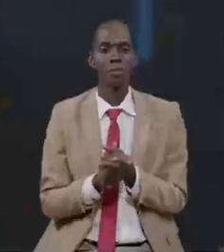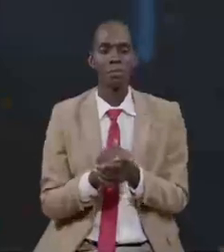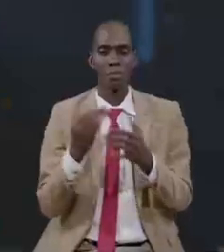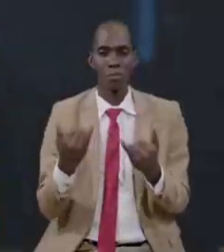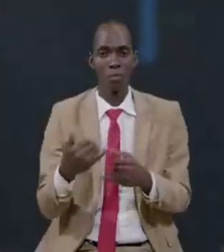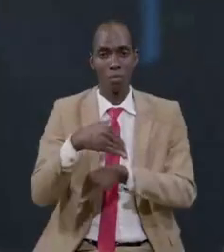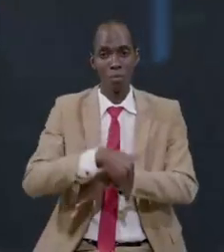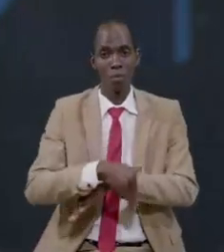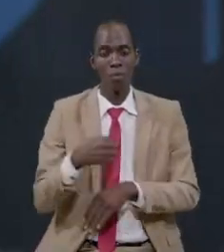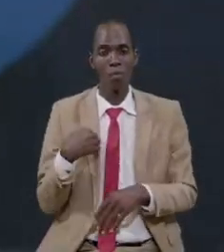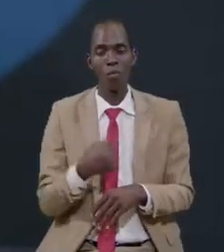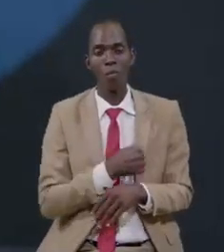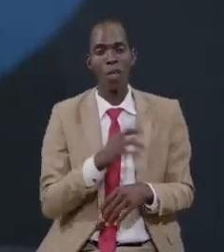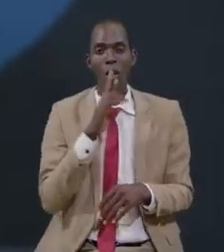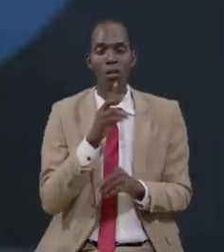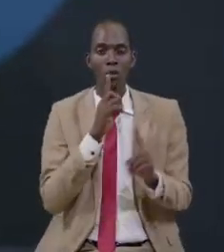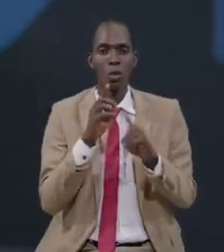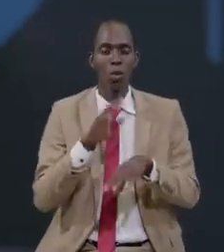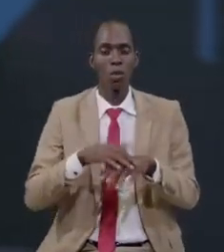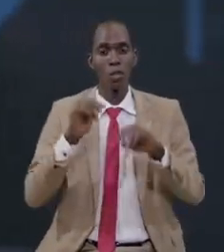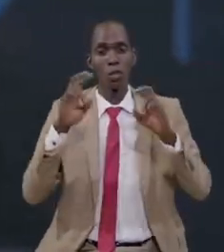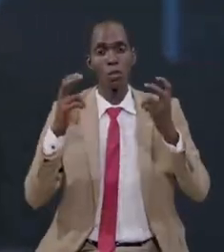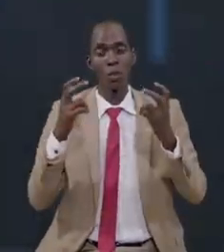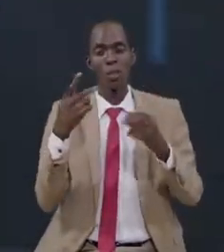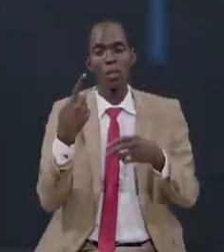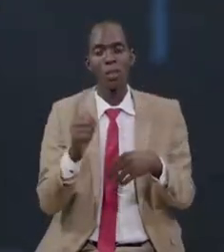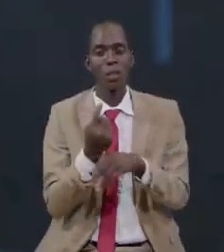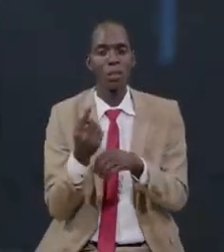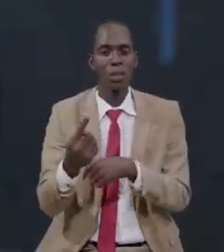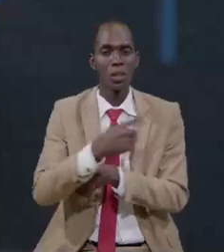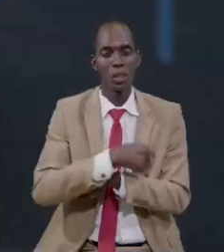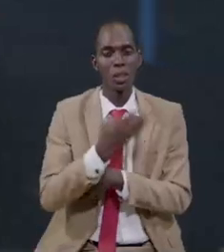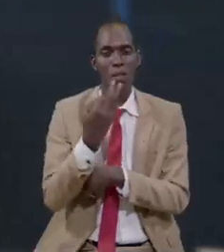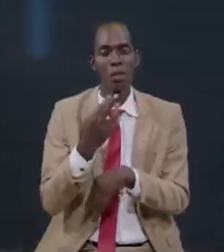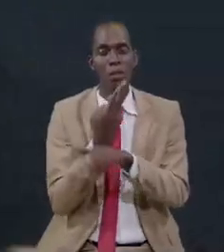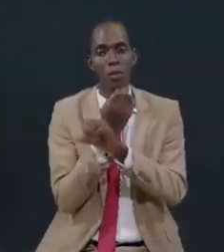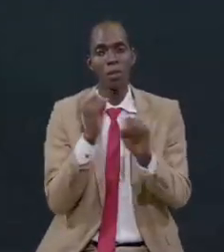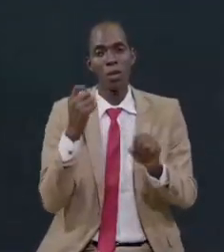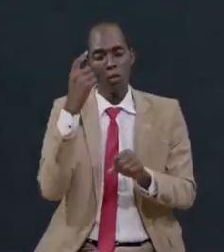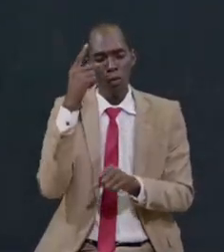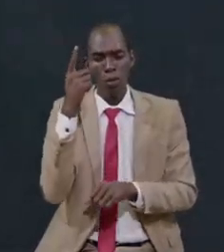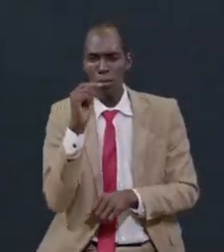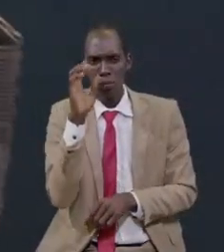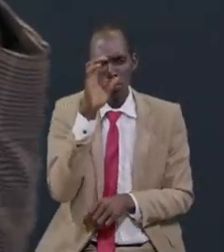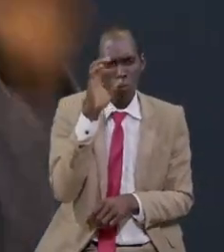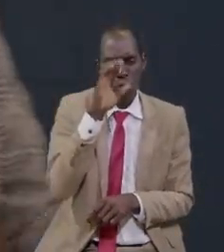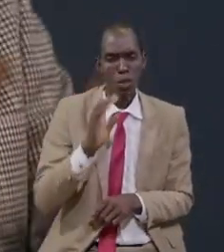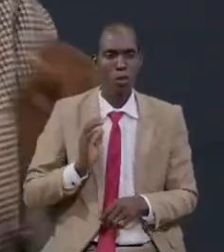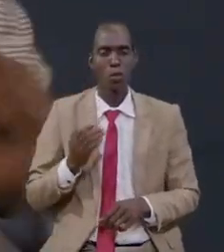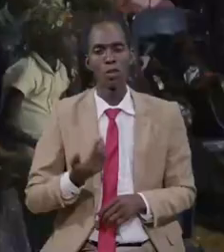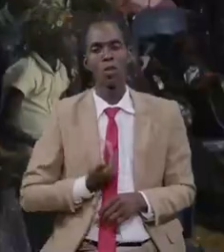Nous venons donc au message intitulé « Le jour de la rédemption pour l'âme qui cherche ». Ceux qui